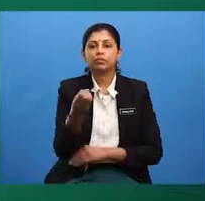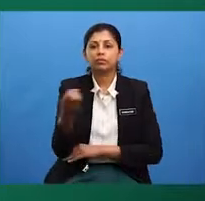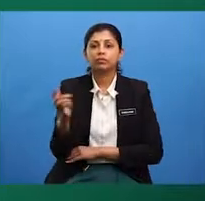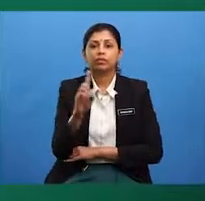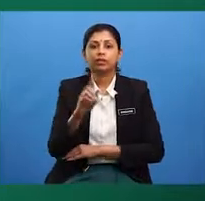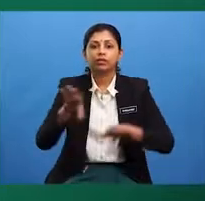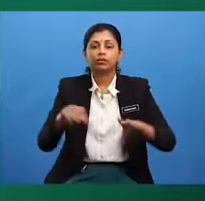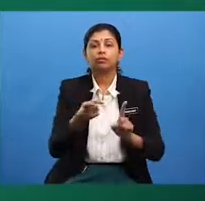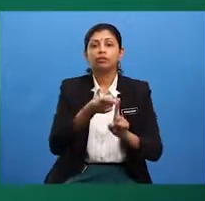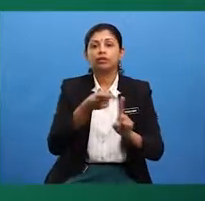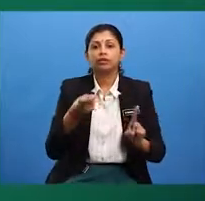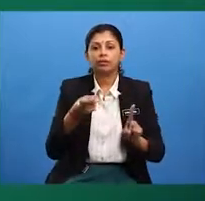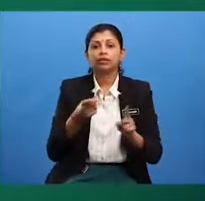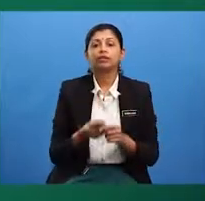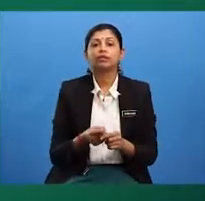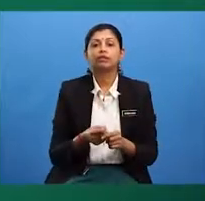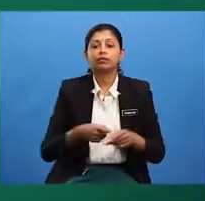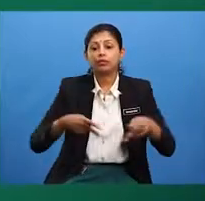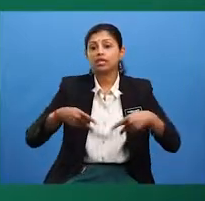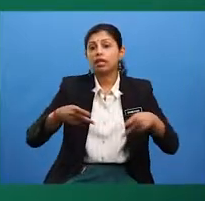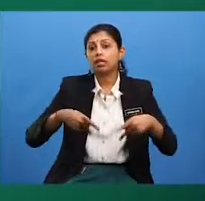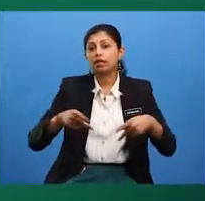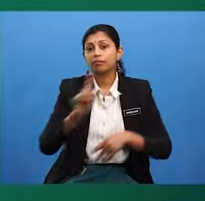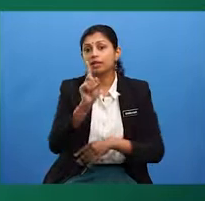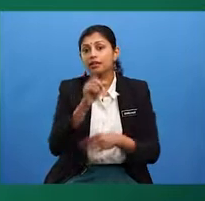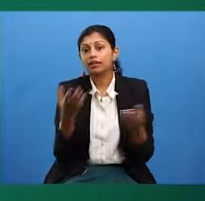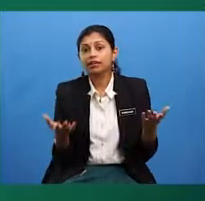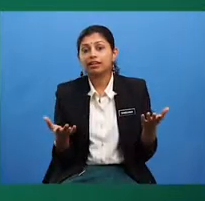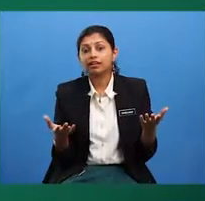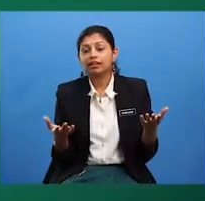Objek manakah yang diperbuat daripada bahan plastik?